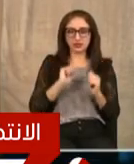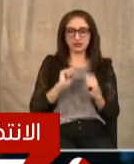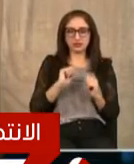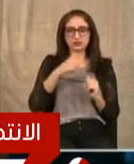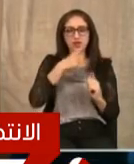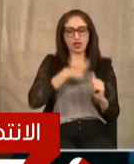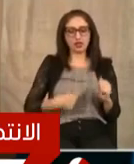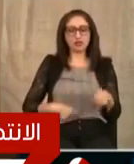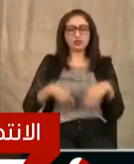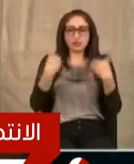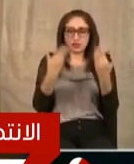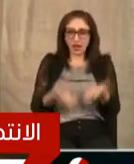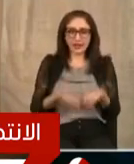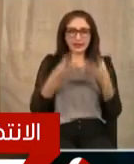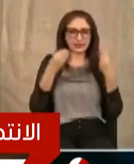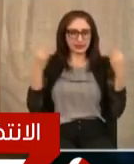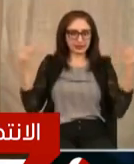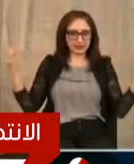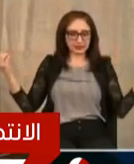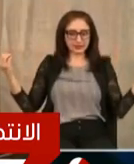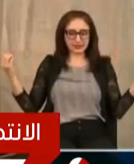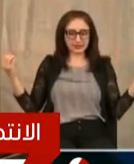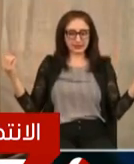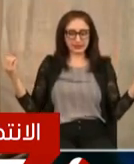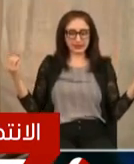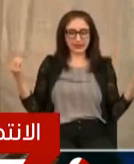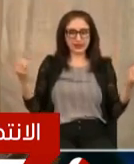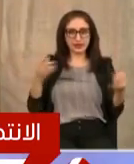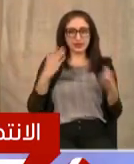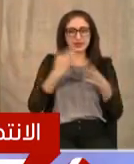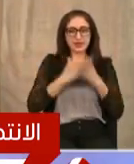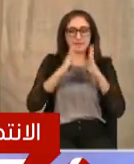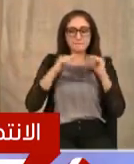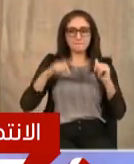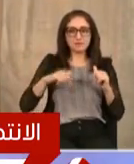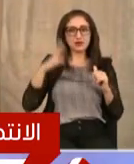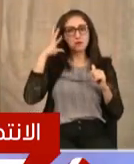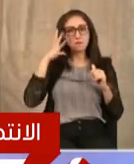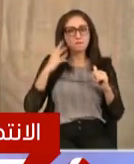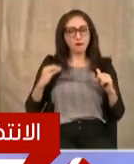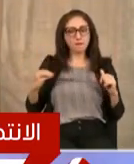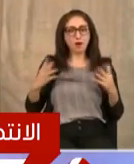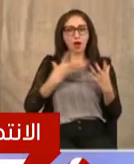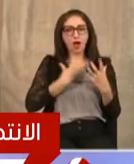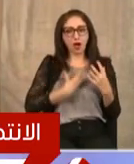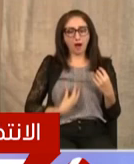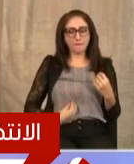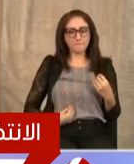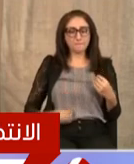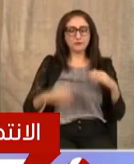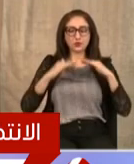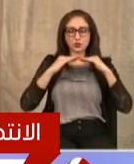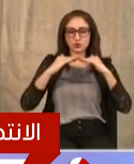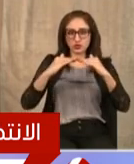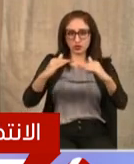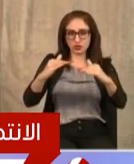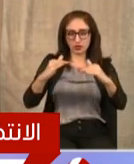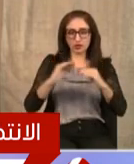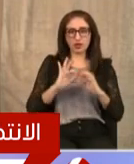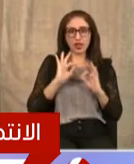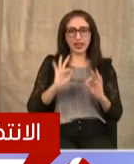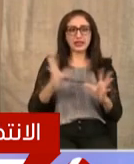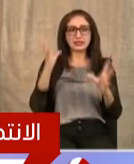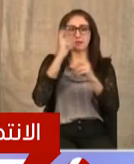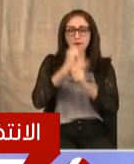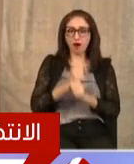ضحيتم كثيرا من اجل ان تنعم مصر بهذا الامن والاستقرار حافظوا على